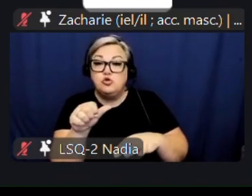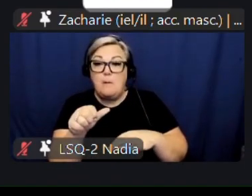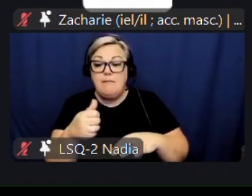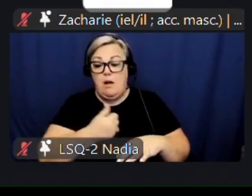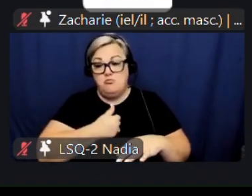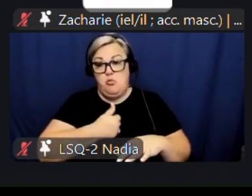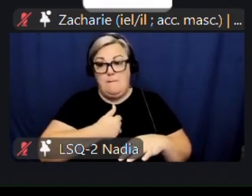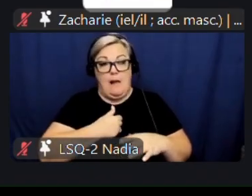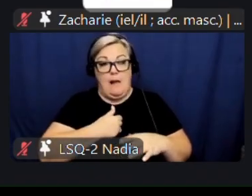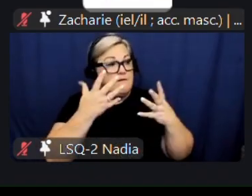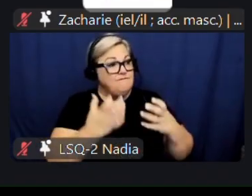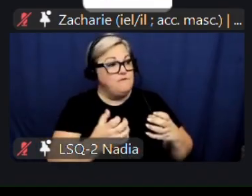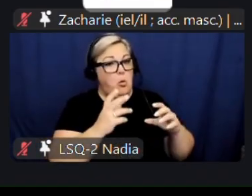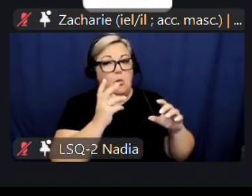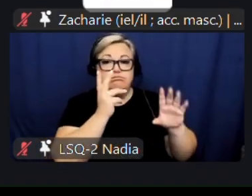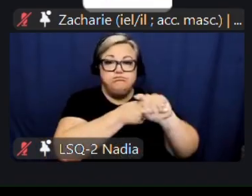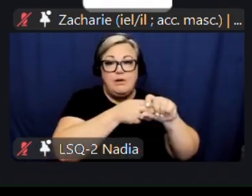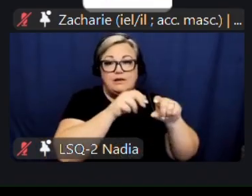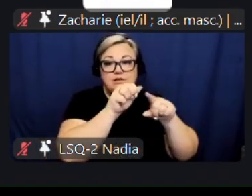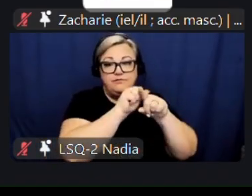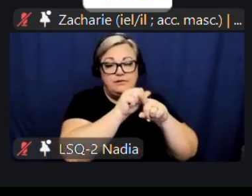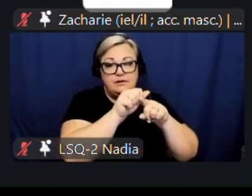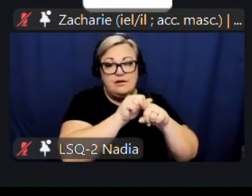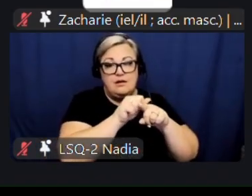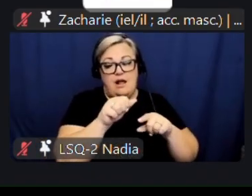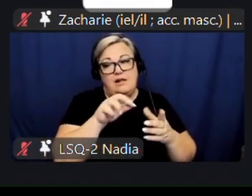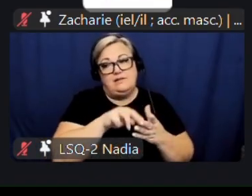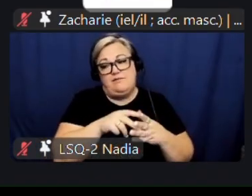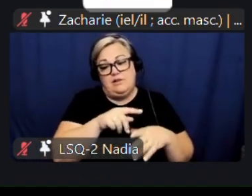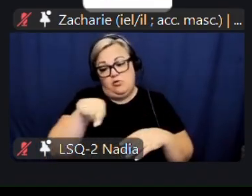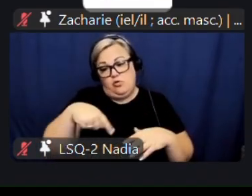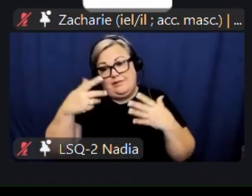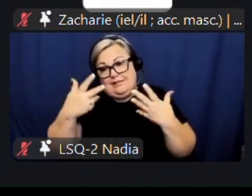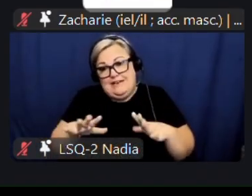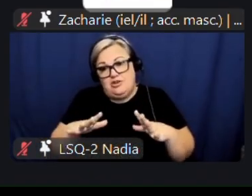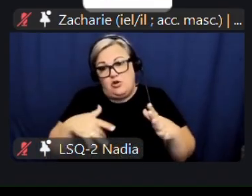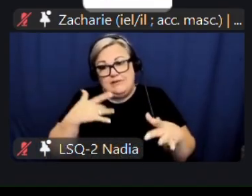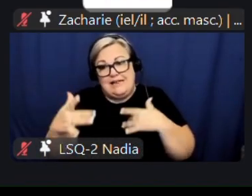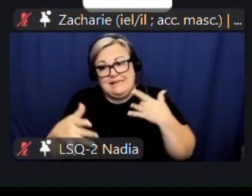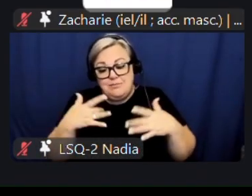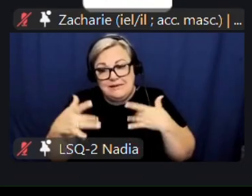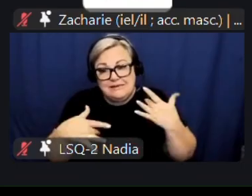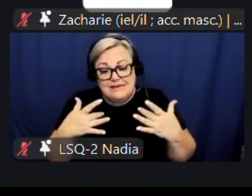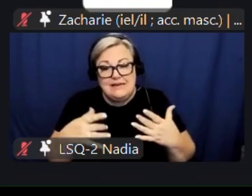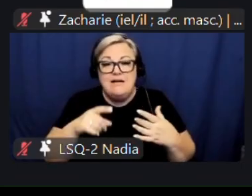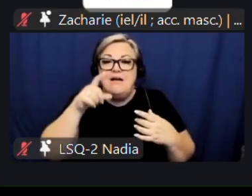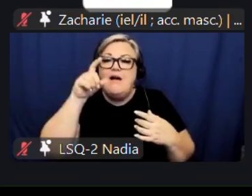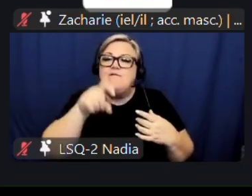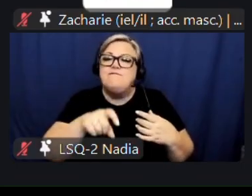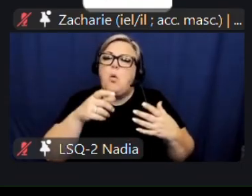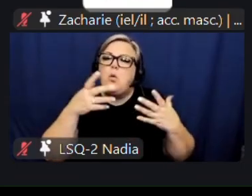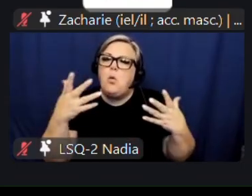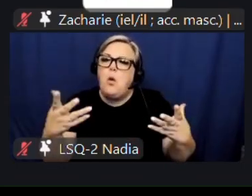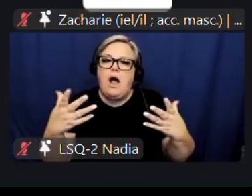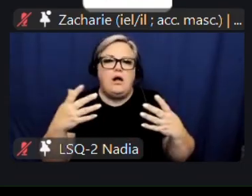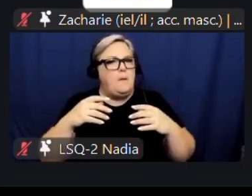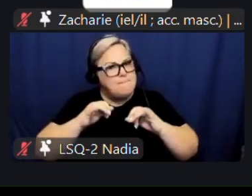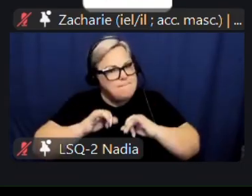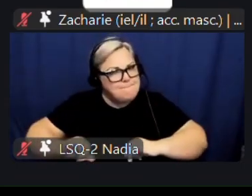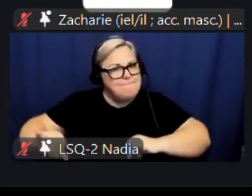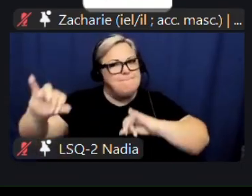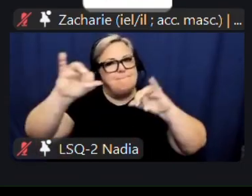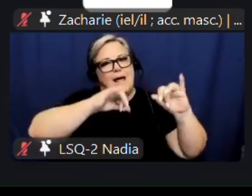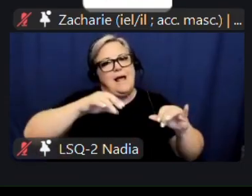initiative personnelle de la part des personnes qui sont déjà sensibilisées, qui sont déjà motivées. Il faut vraiment que ce soit à l'échelle de l'organisation